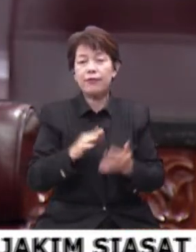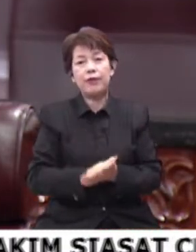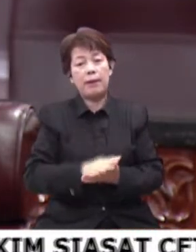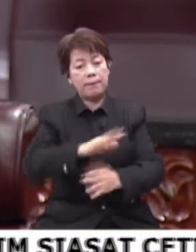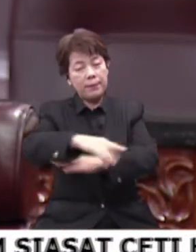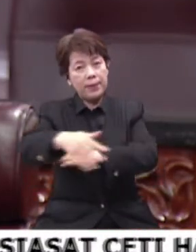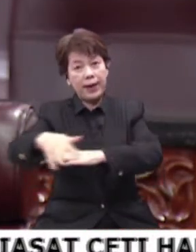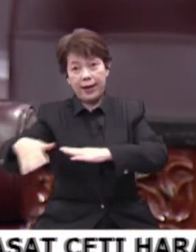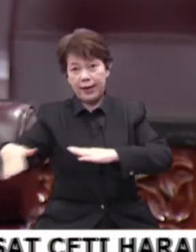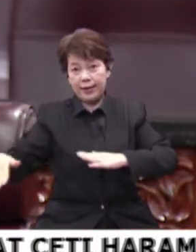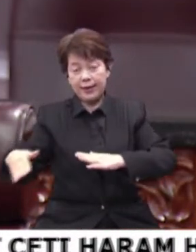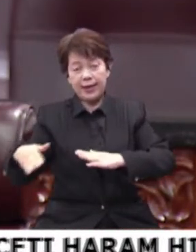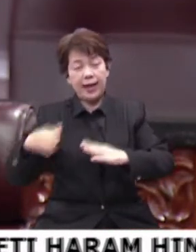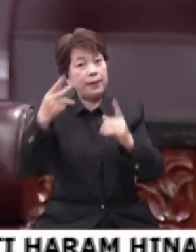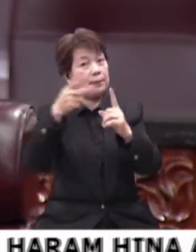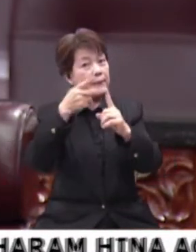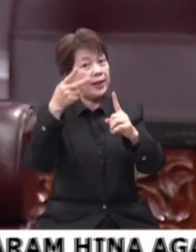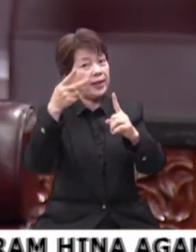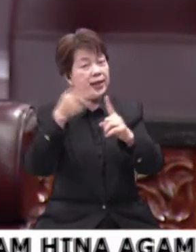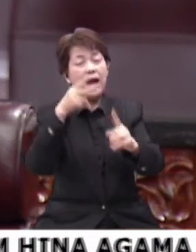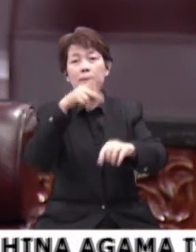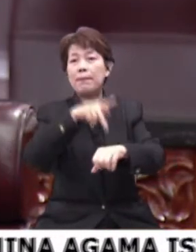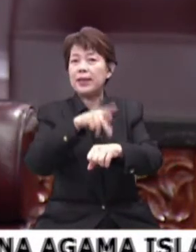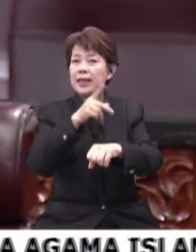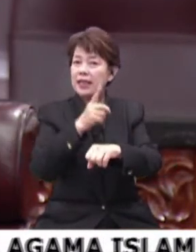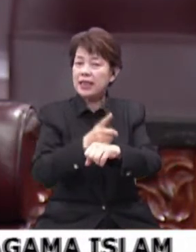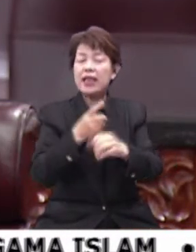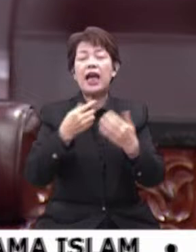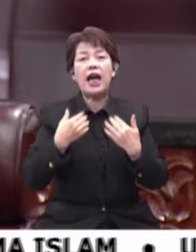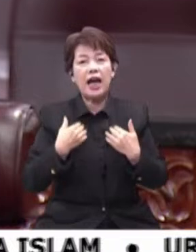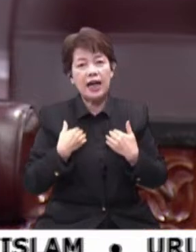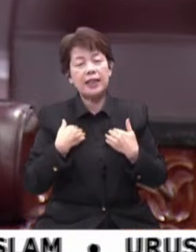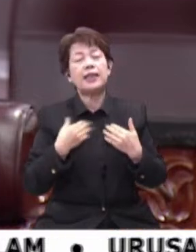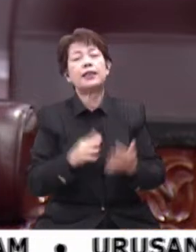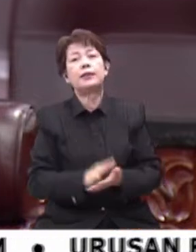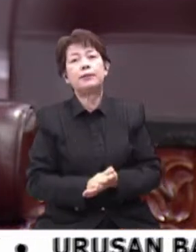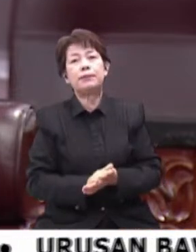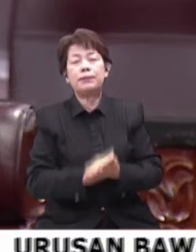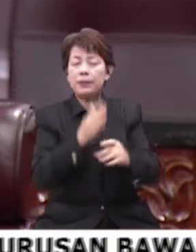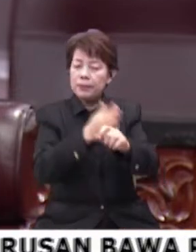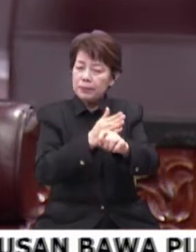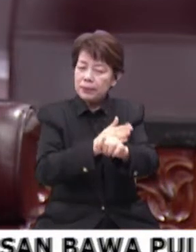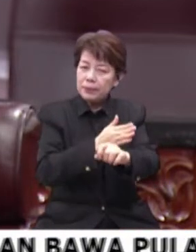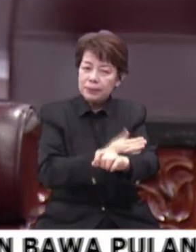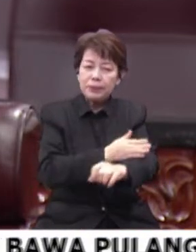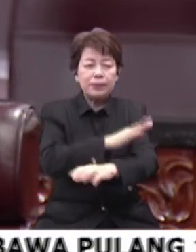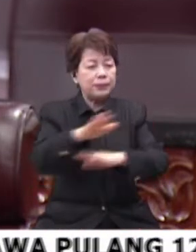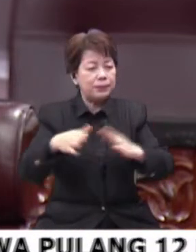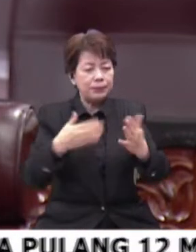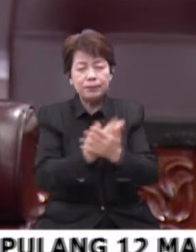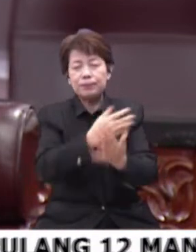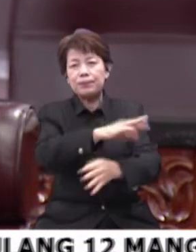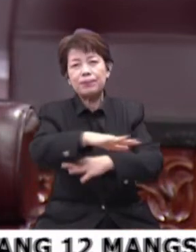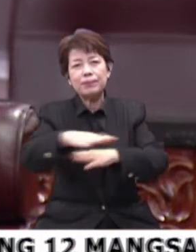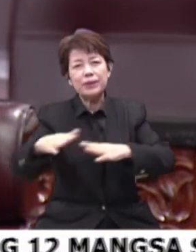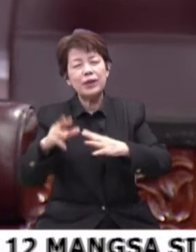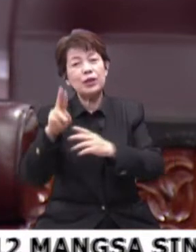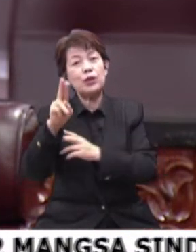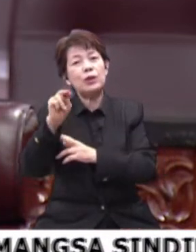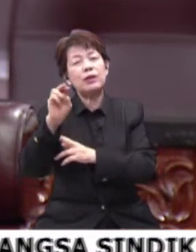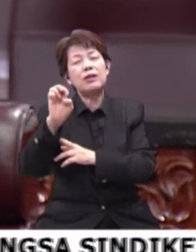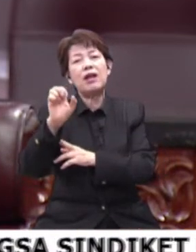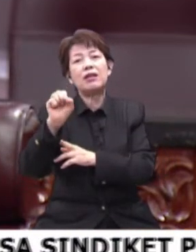bagian Pinang cadangan pemeliharaan landscapek warisan dunia UNESCO